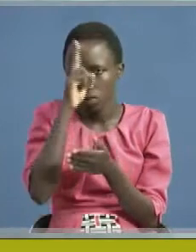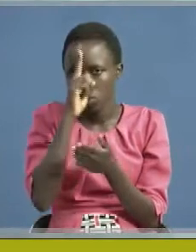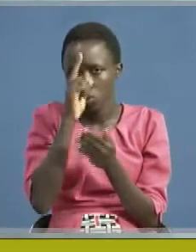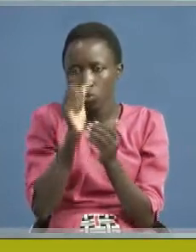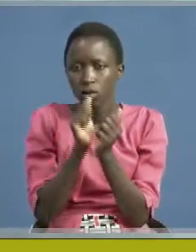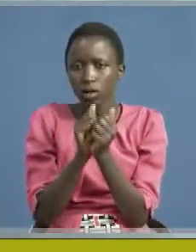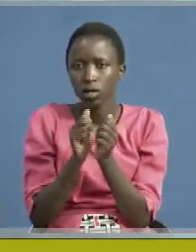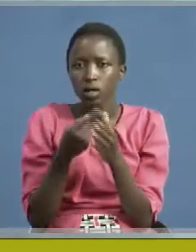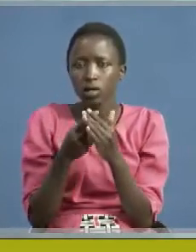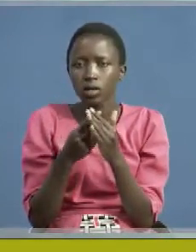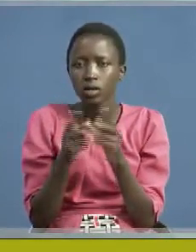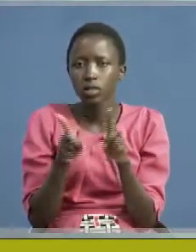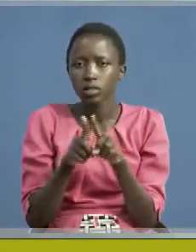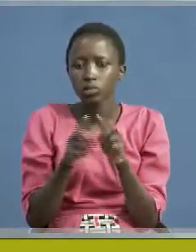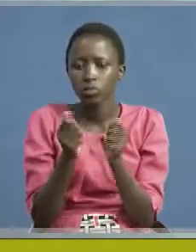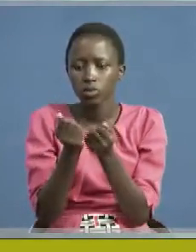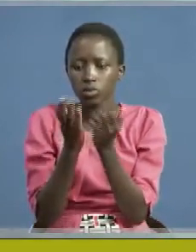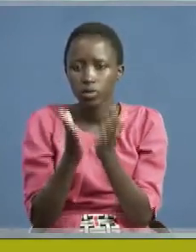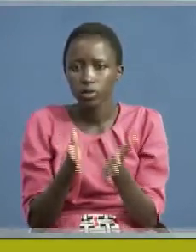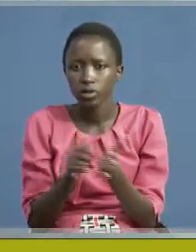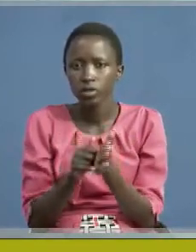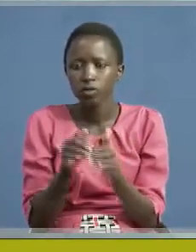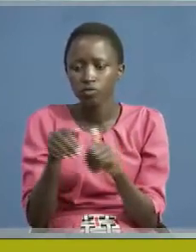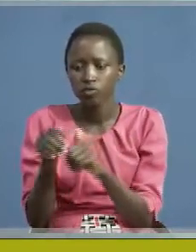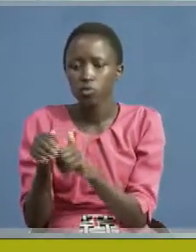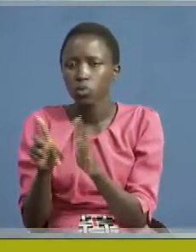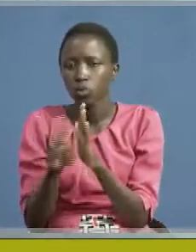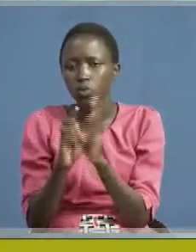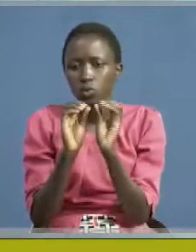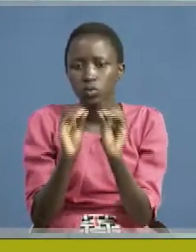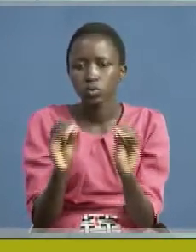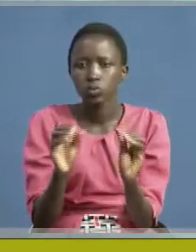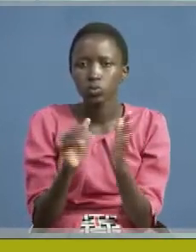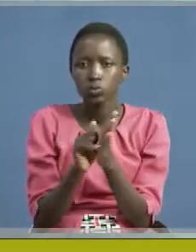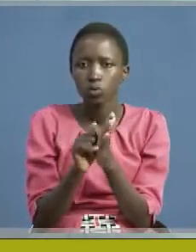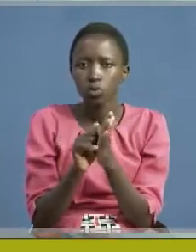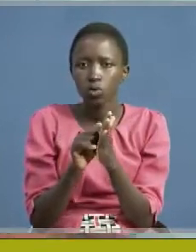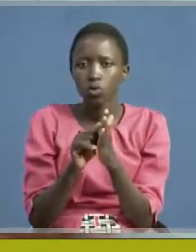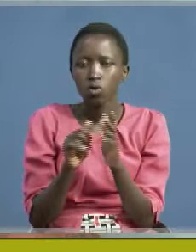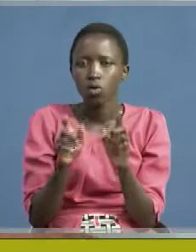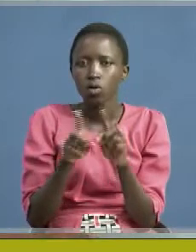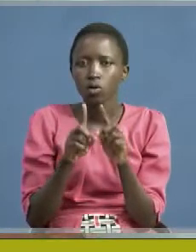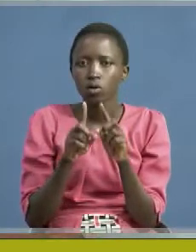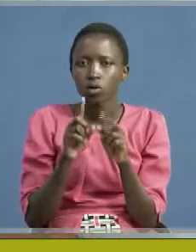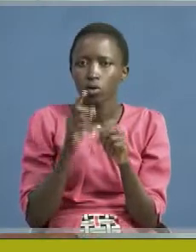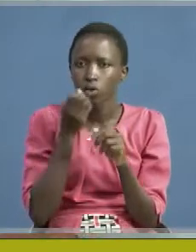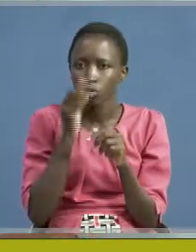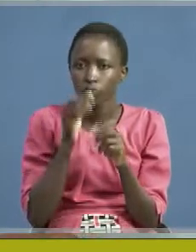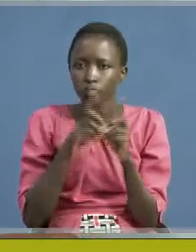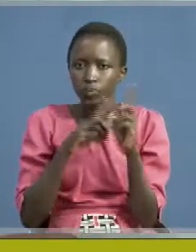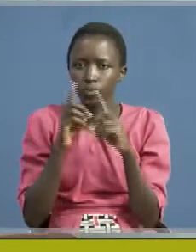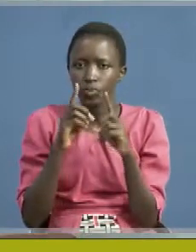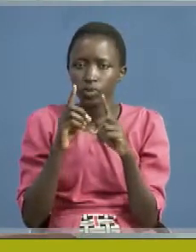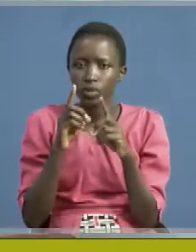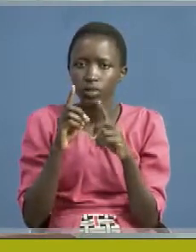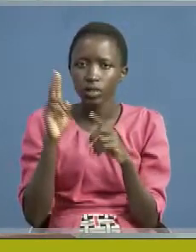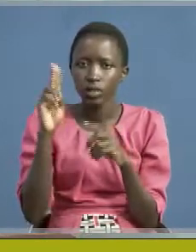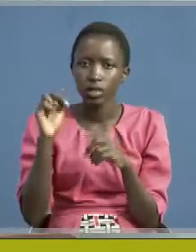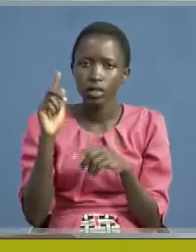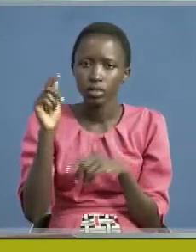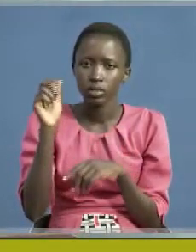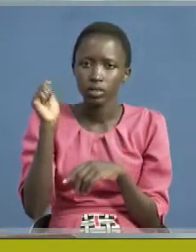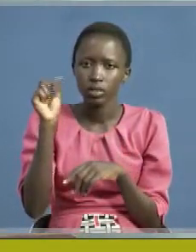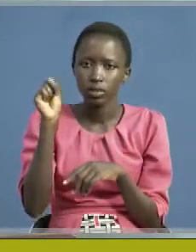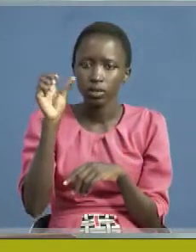kamata madereva sawa na magari ambayo hayafuati sheria za barabarani kwa mjibu wa mamlaka ya uchukuzi na usalama barabarani